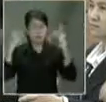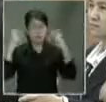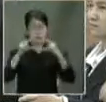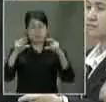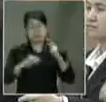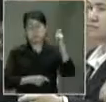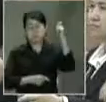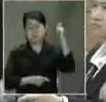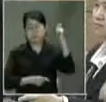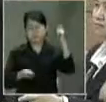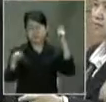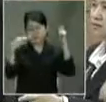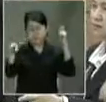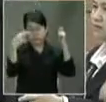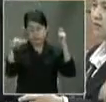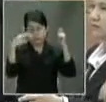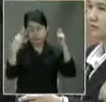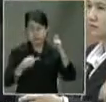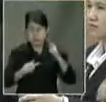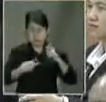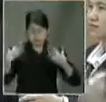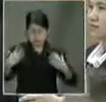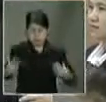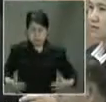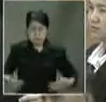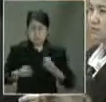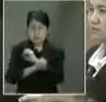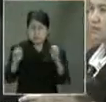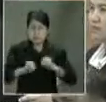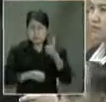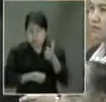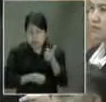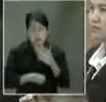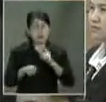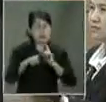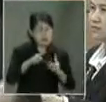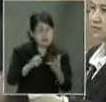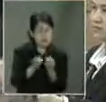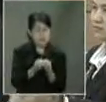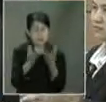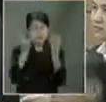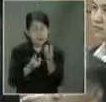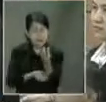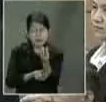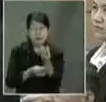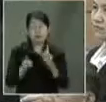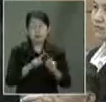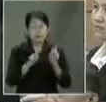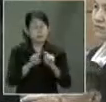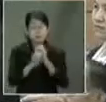หลังจากนั้นข่าวก็บอกว่าไม่พบอาวุธไม่เจอแม้กระทั่งระเบิดปิงปองอย่